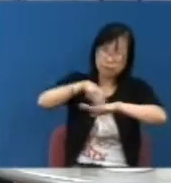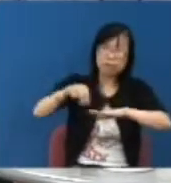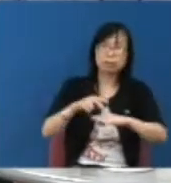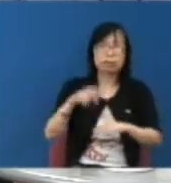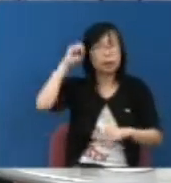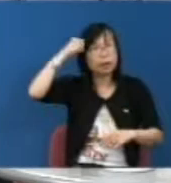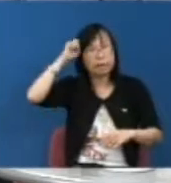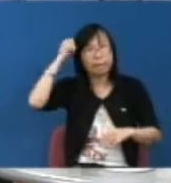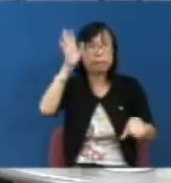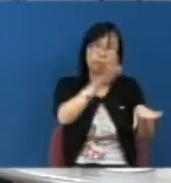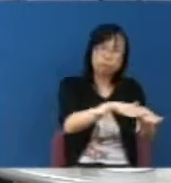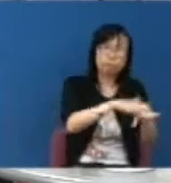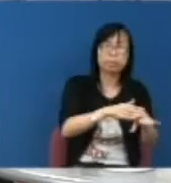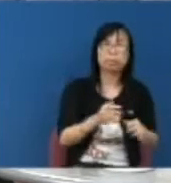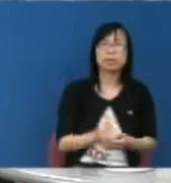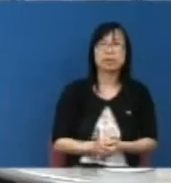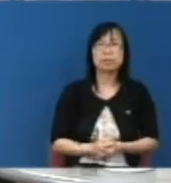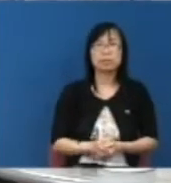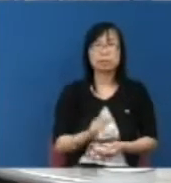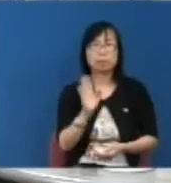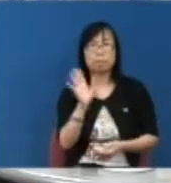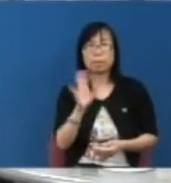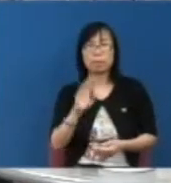諗到個擺放。其實呢一個都唔會